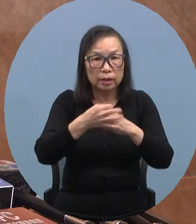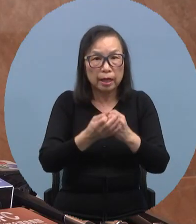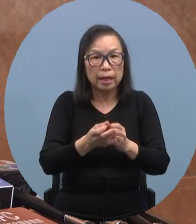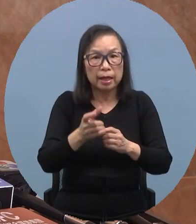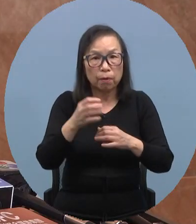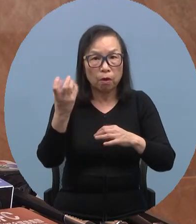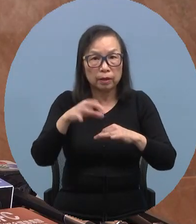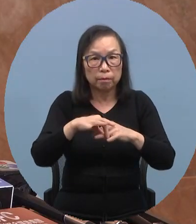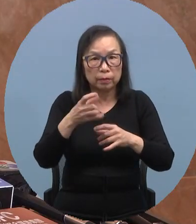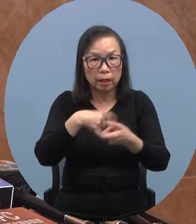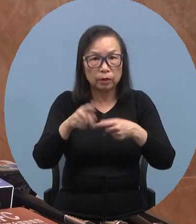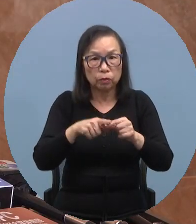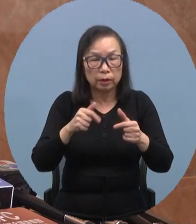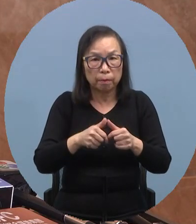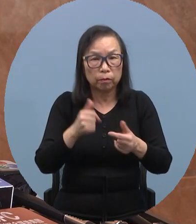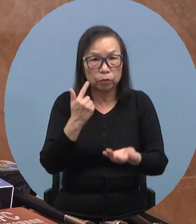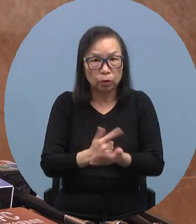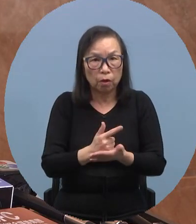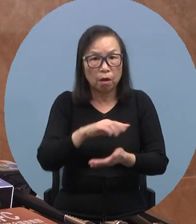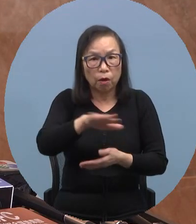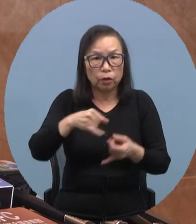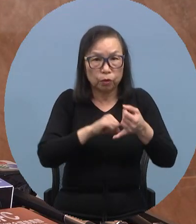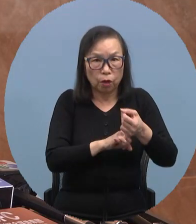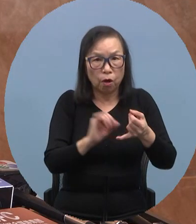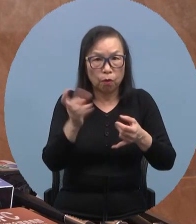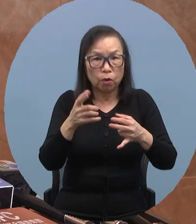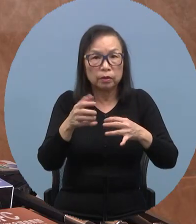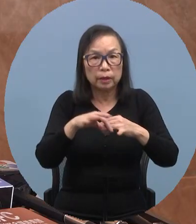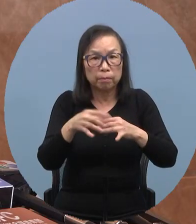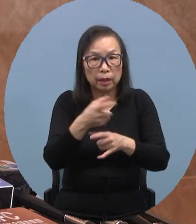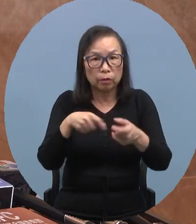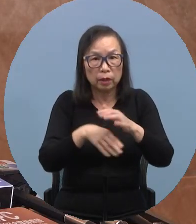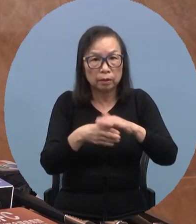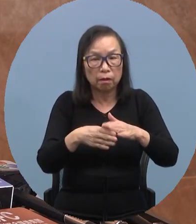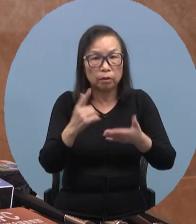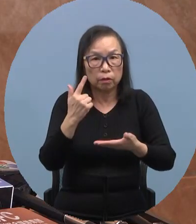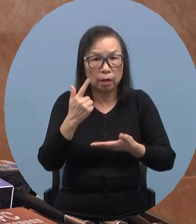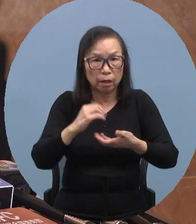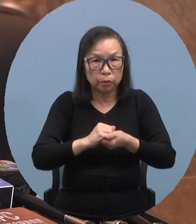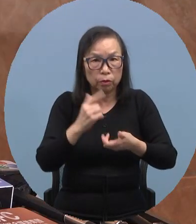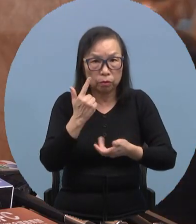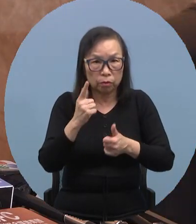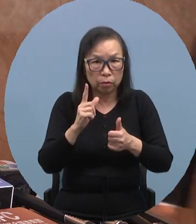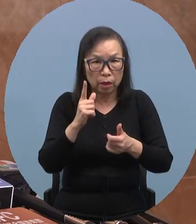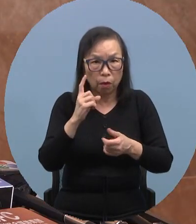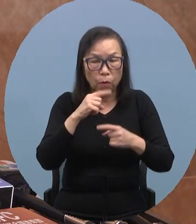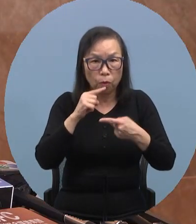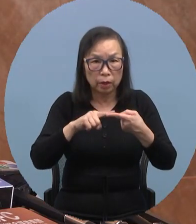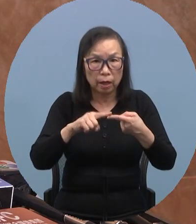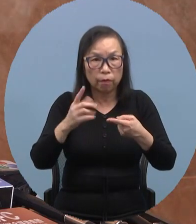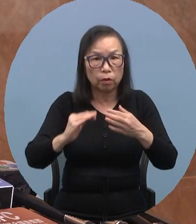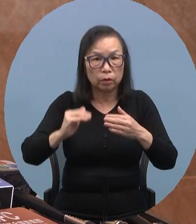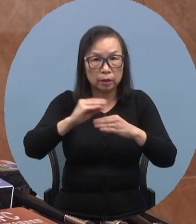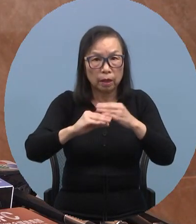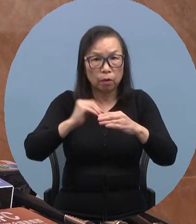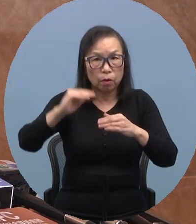黃金交易中心一個重要一步。咁我哋同上海黃金交易所嘅合作咧，主要係有兩方面嘅。第一方面咧係建立高層